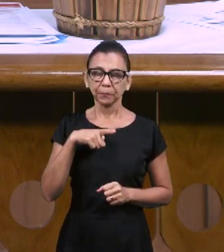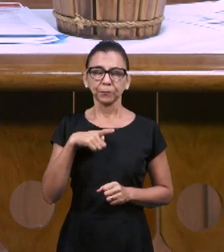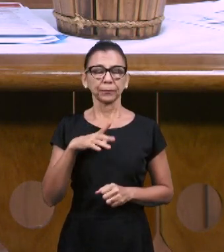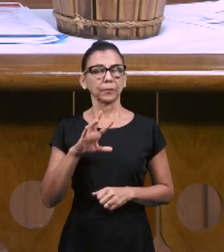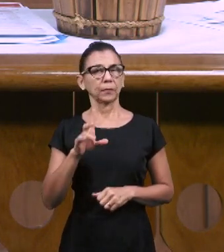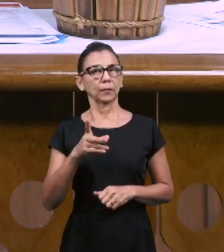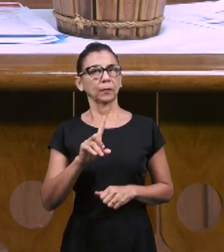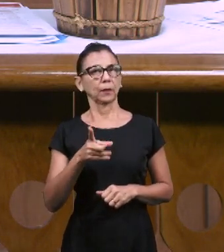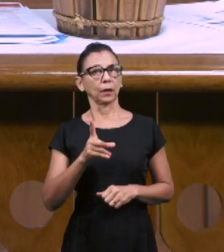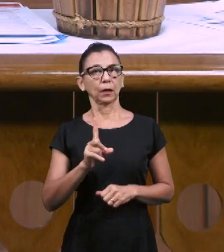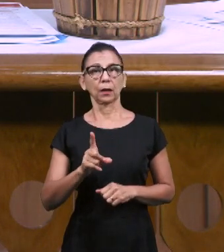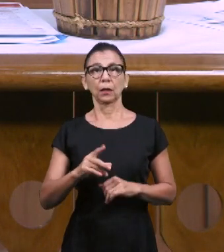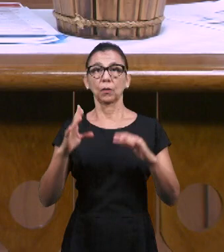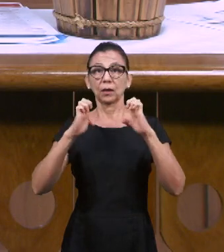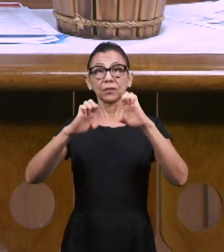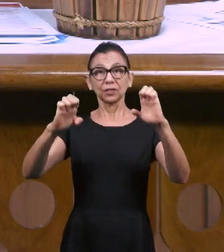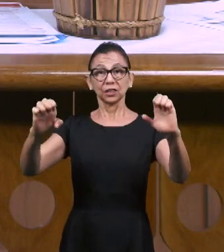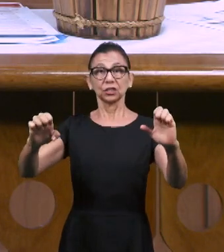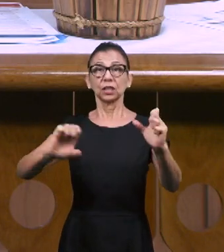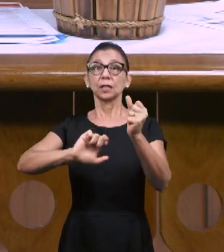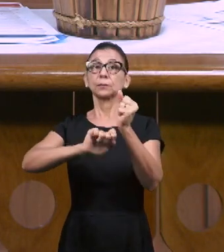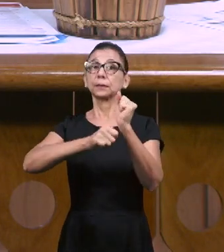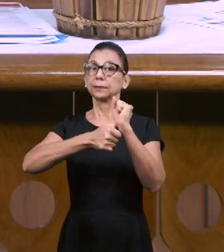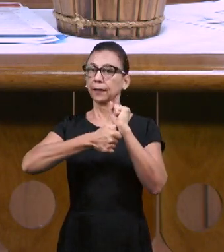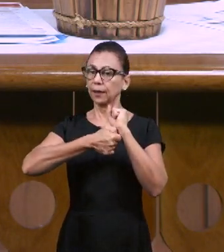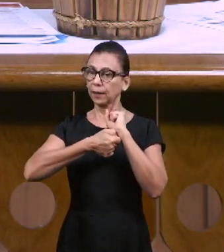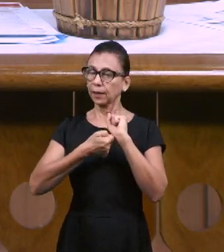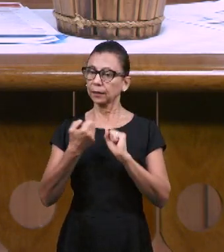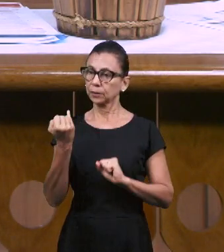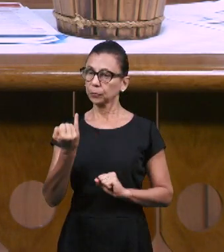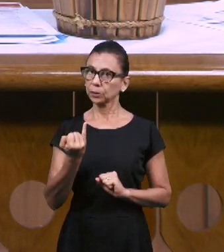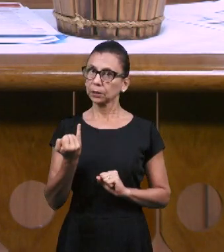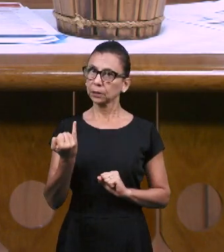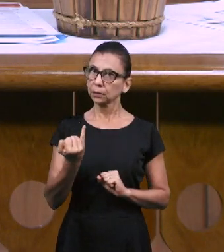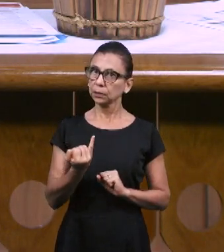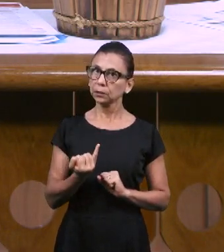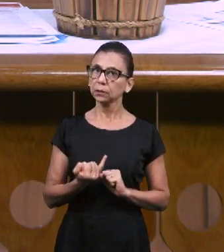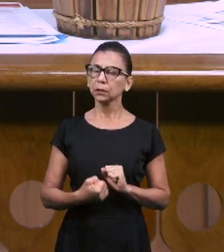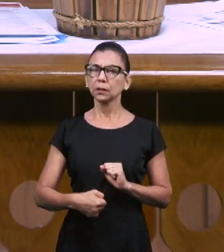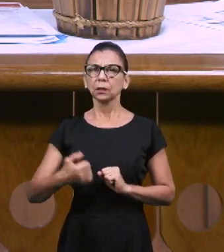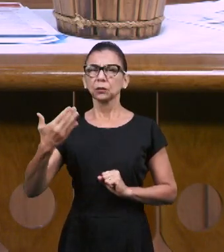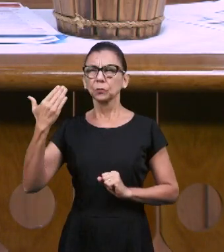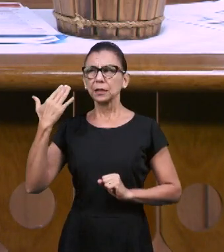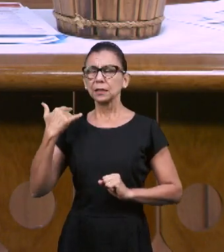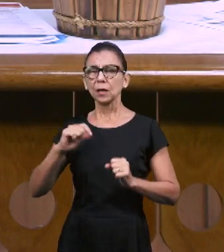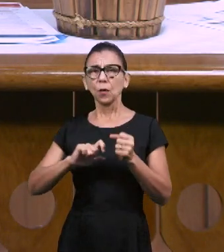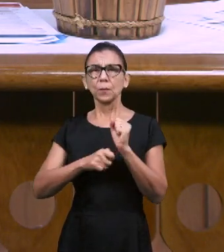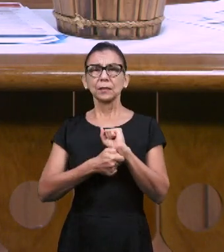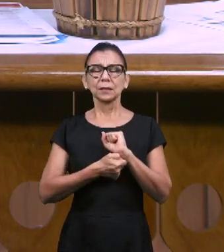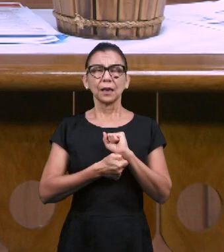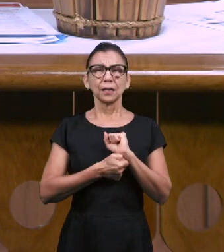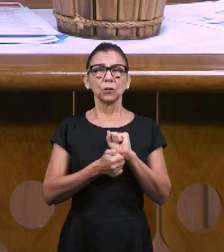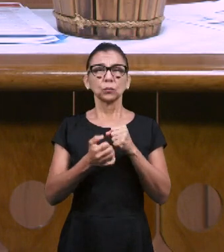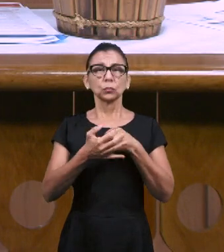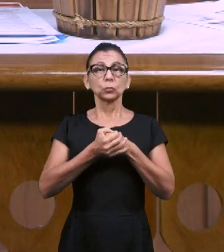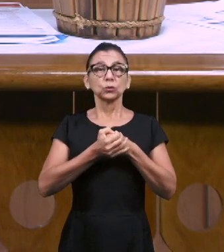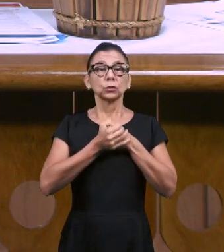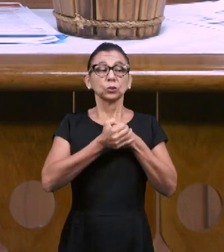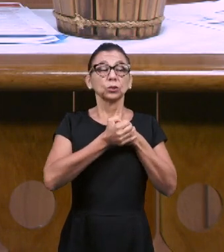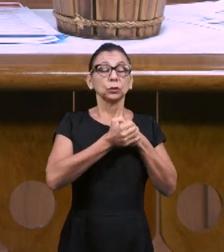doit avoir le mystère. Le mystère était occulté. Ah, le mystère était occulte à Jésus, oui. Mais